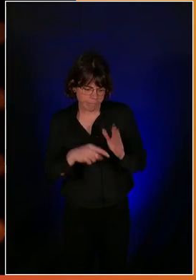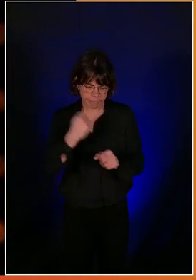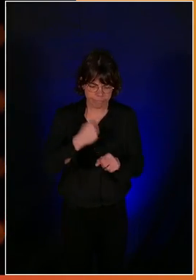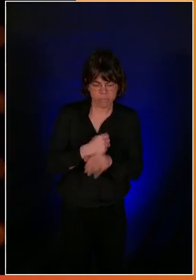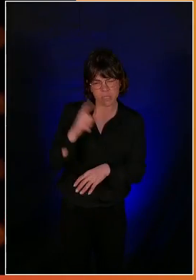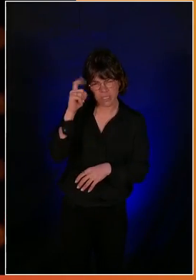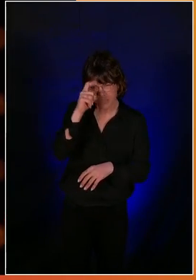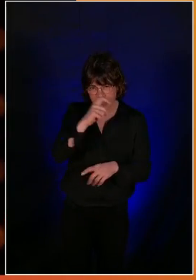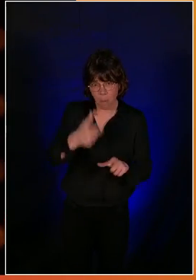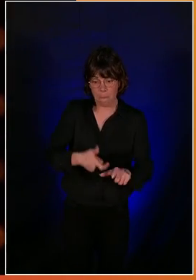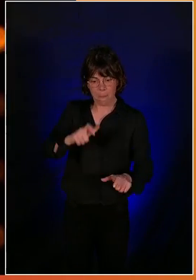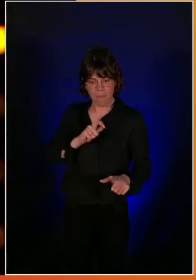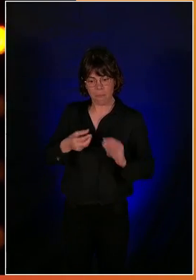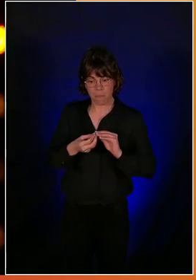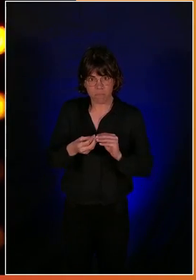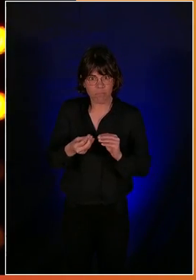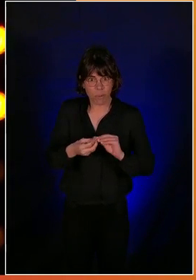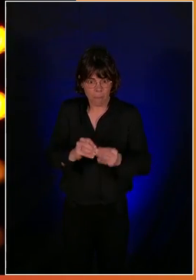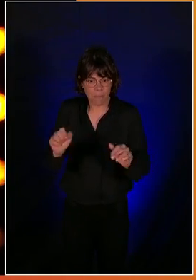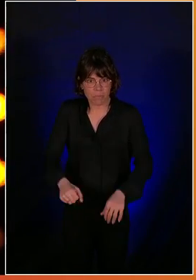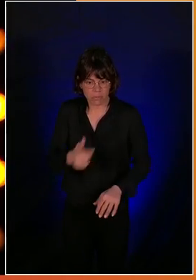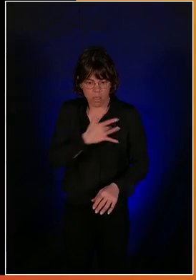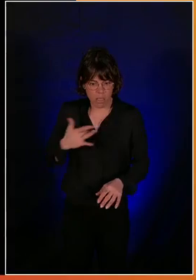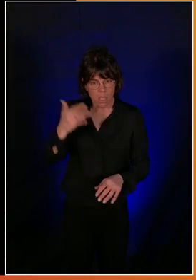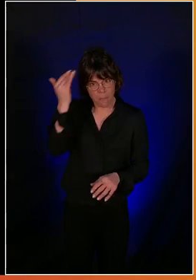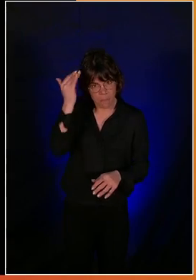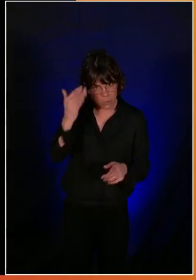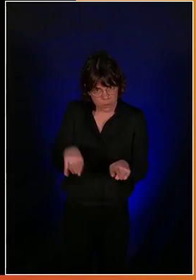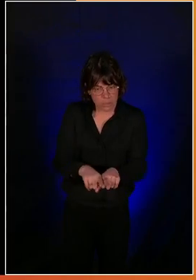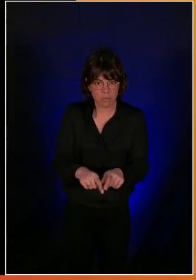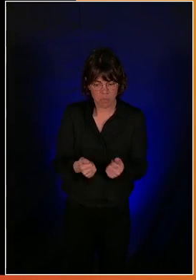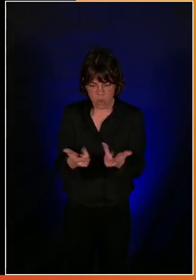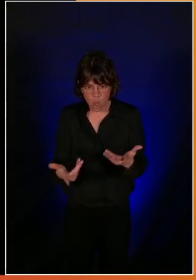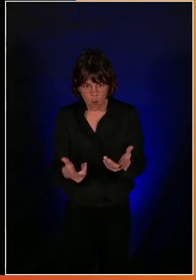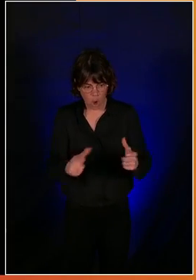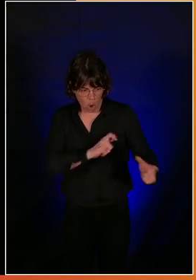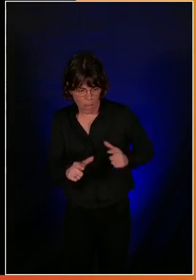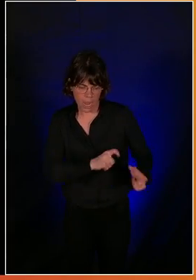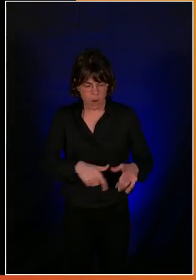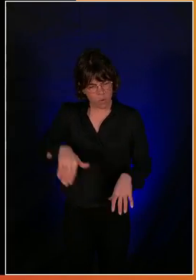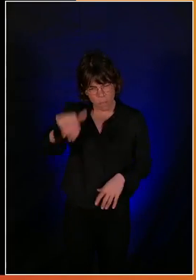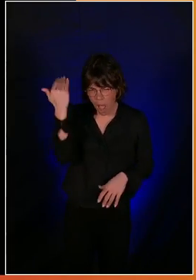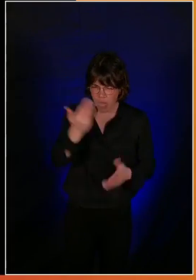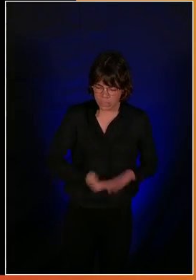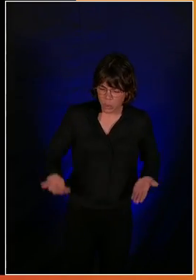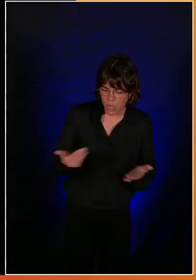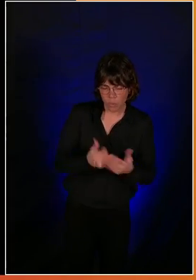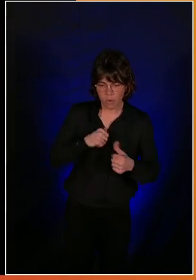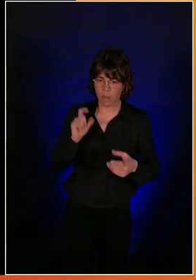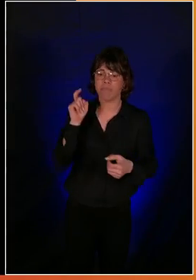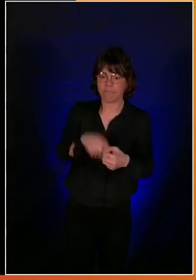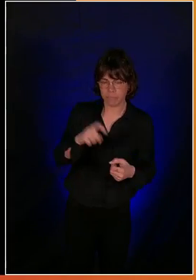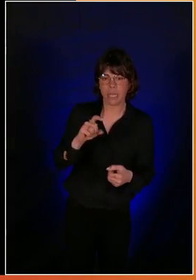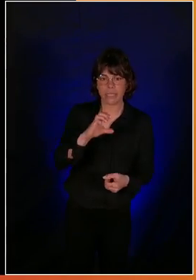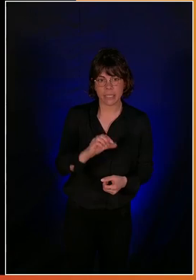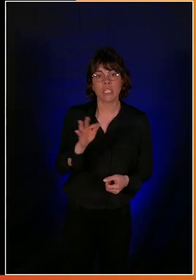conséquences sur notre santé physique et mentale certains collègues qui n'en pouvaient plus de cette situation ont adhéré à la CGT